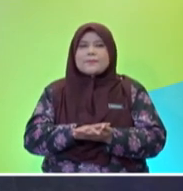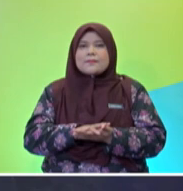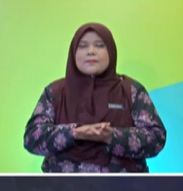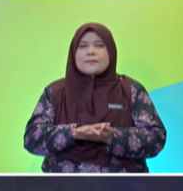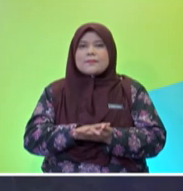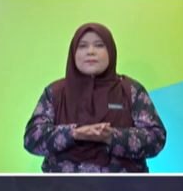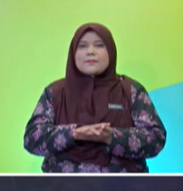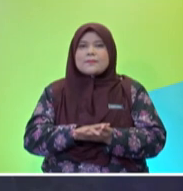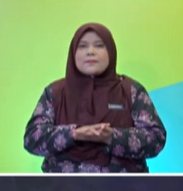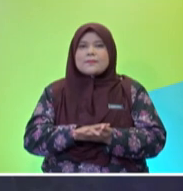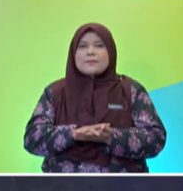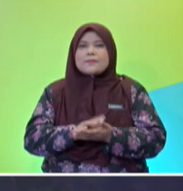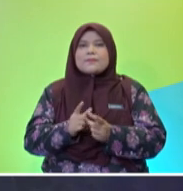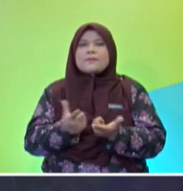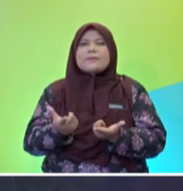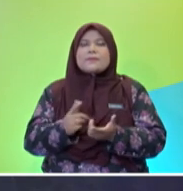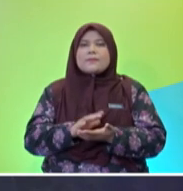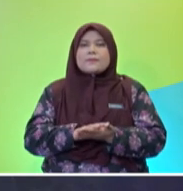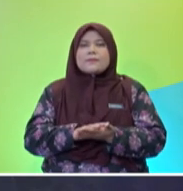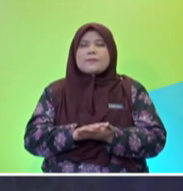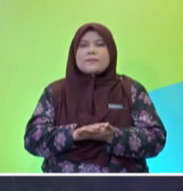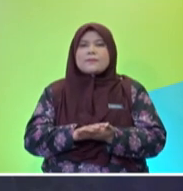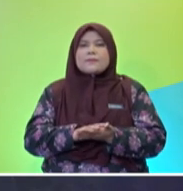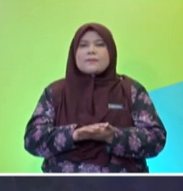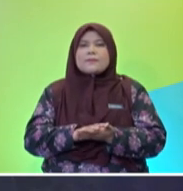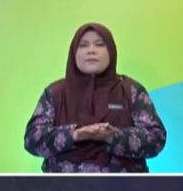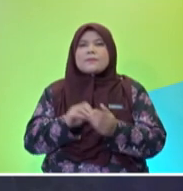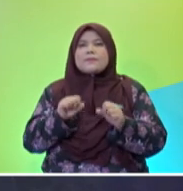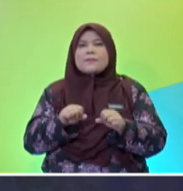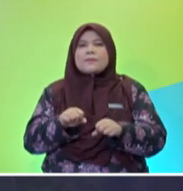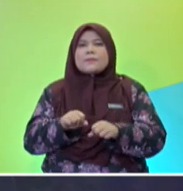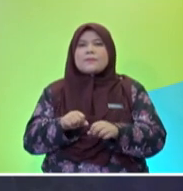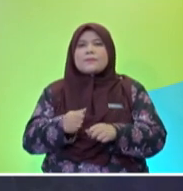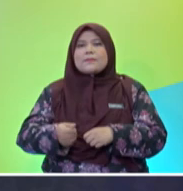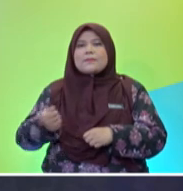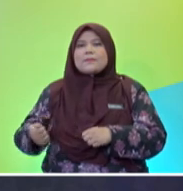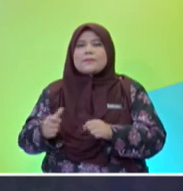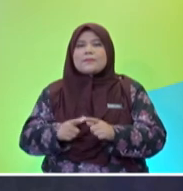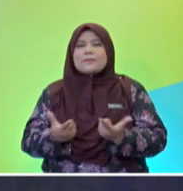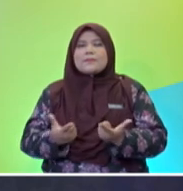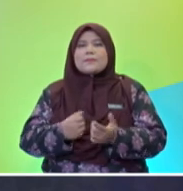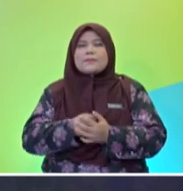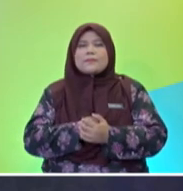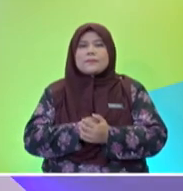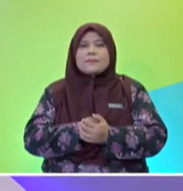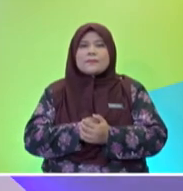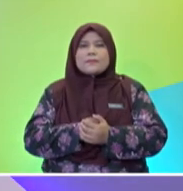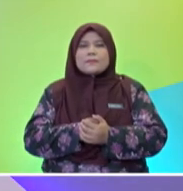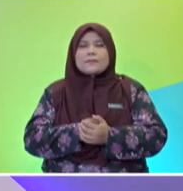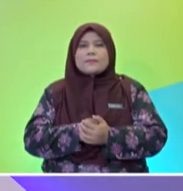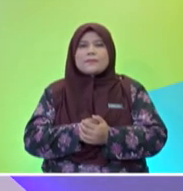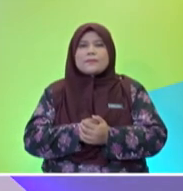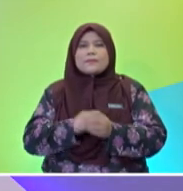selain daripada penyeduh minuman ini kita beli peralatan yang lain selain daripada penyedot minuman